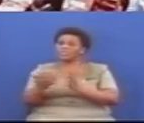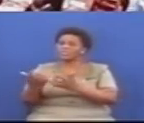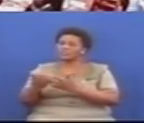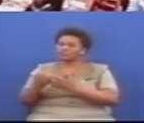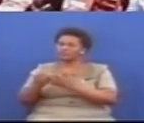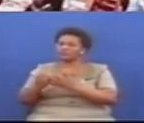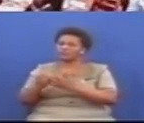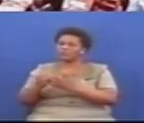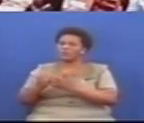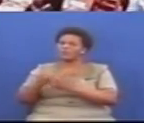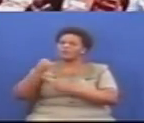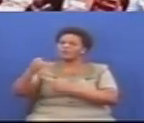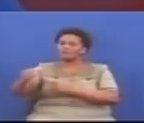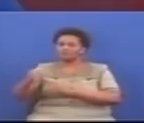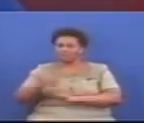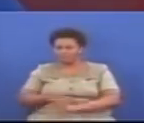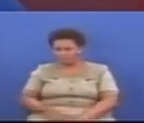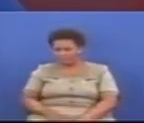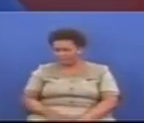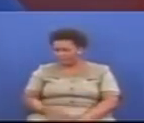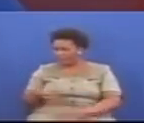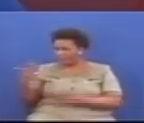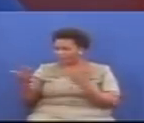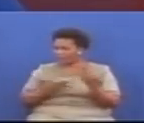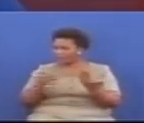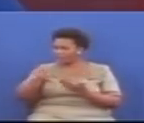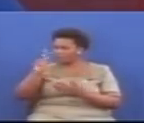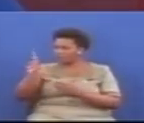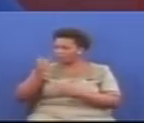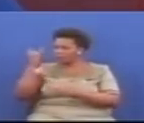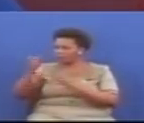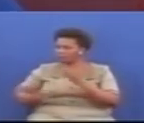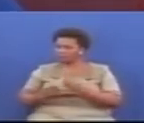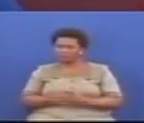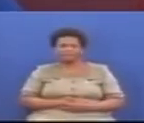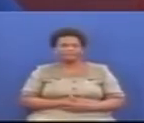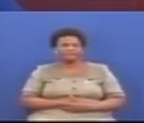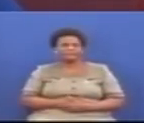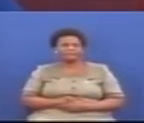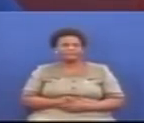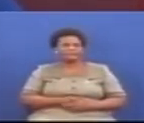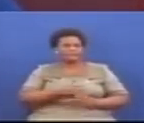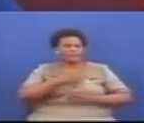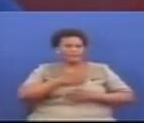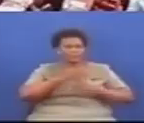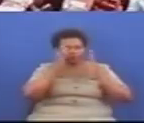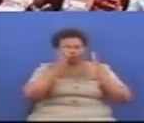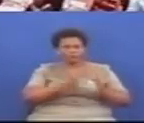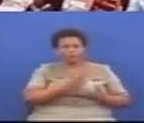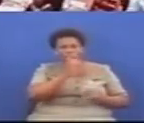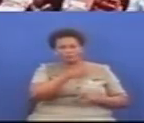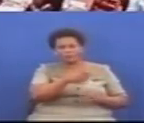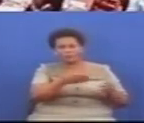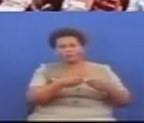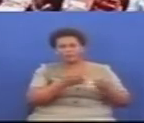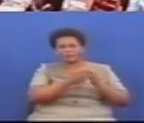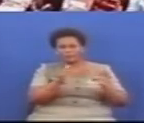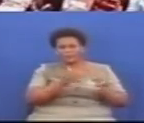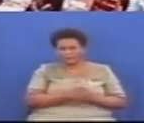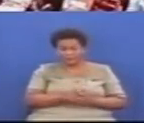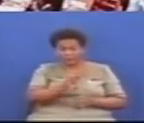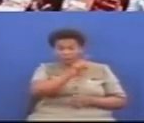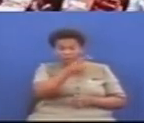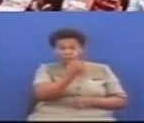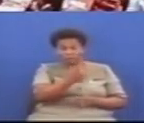Mheshimiwa Kemirembe, swali la mwisho. Asante Mheshimiwa Spika, na kushukuru kwa kuweza kunipa nafasi ya kuuliza swali dogo la nyongeza.